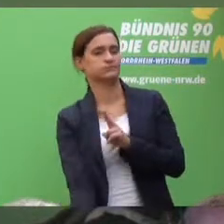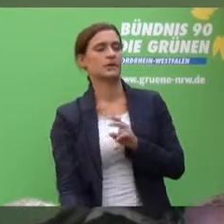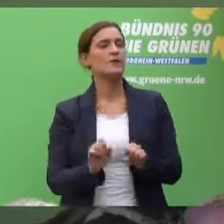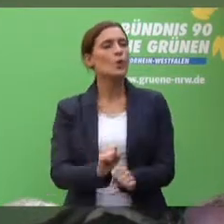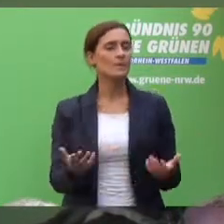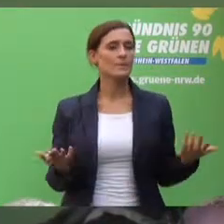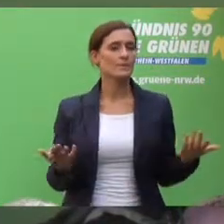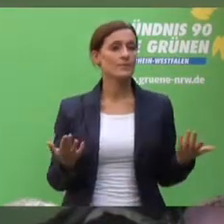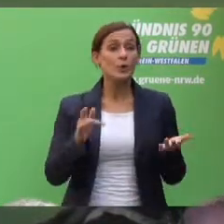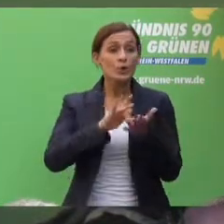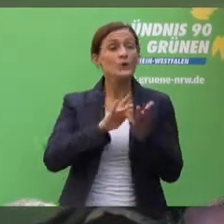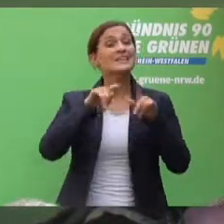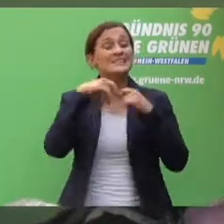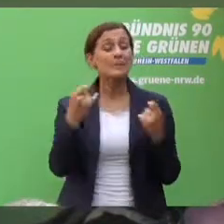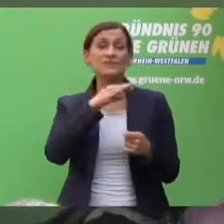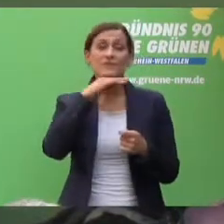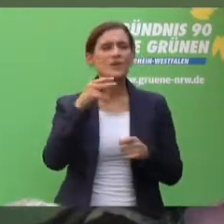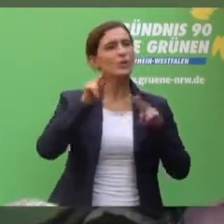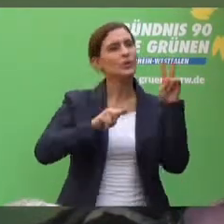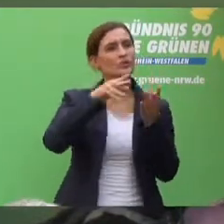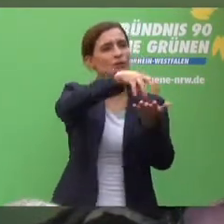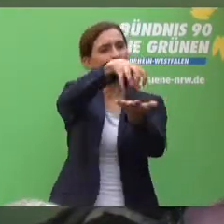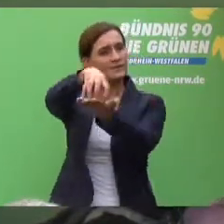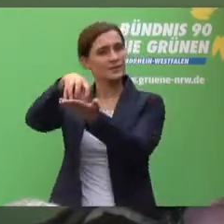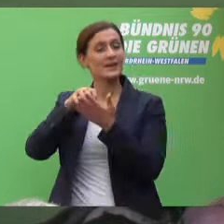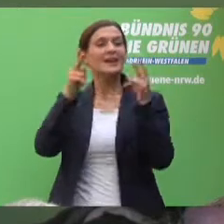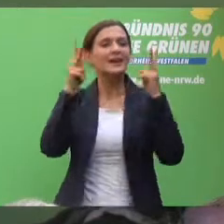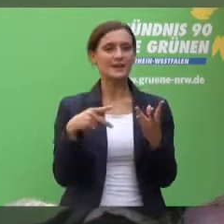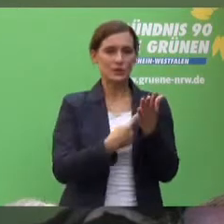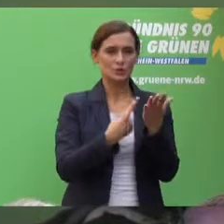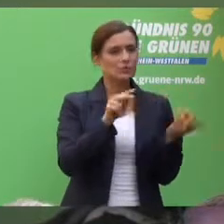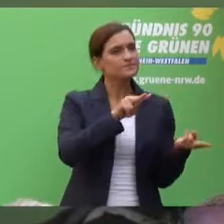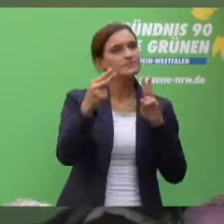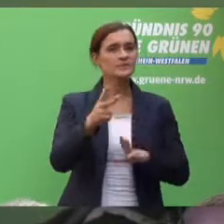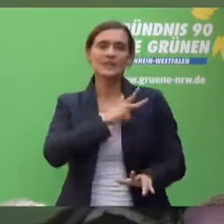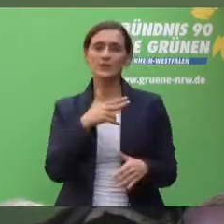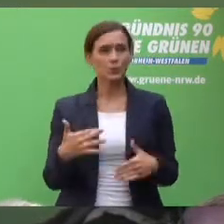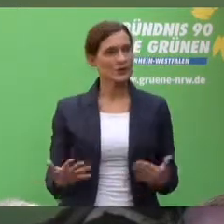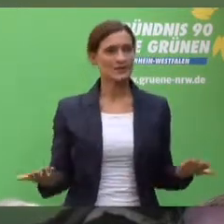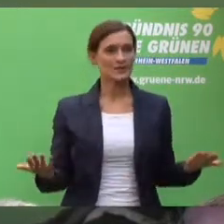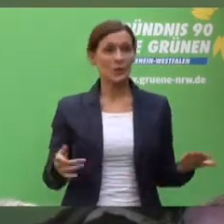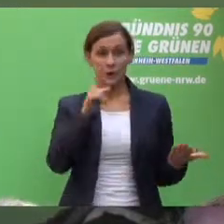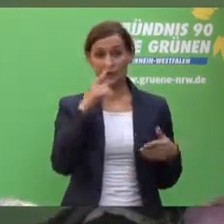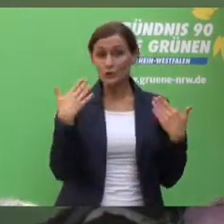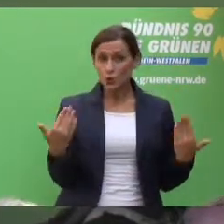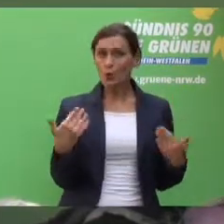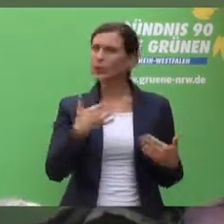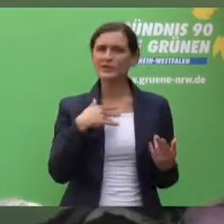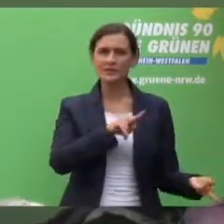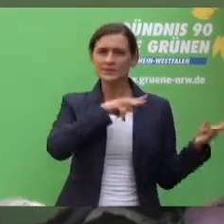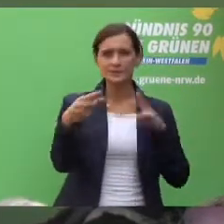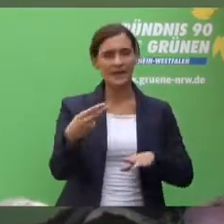viele Städte gibt, wo der Rechtsanspruch nicht realisiert ist. Und wenn das nicht realisiert ist, dann kann man doch